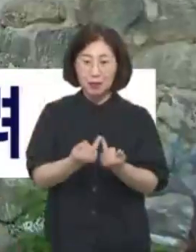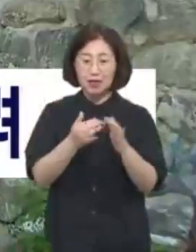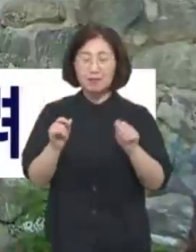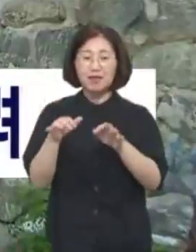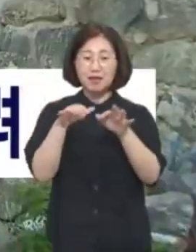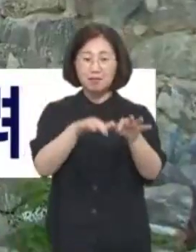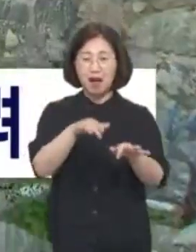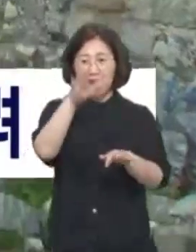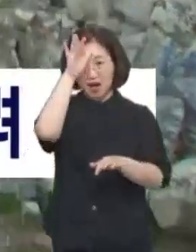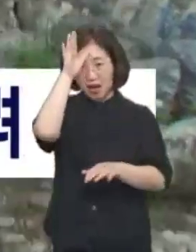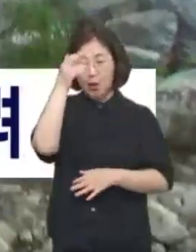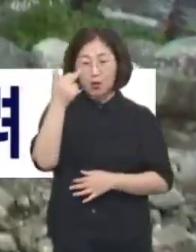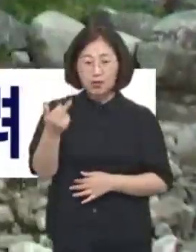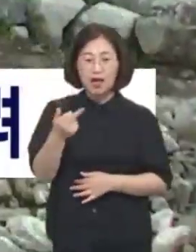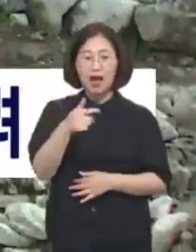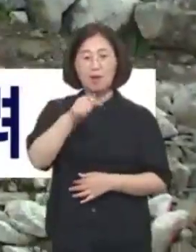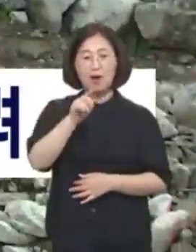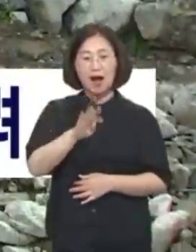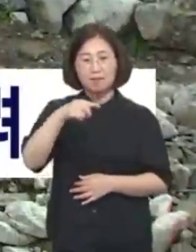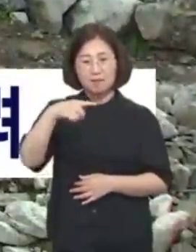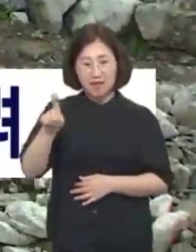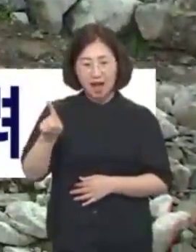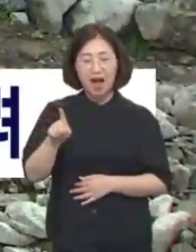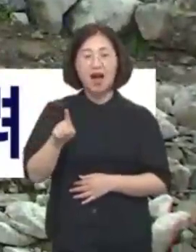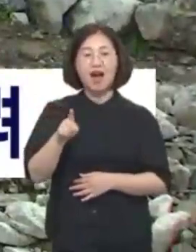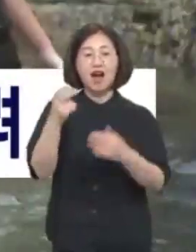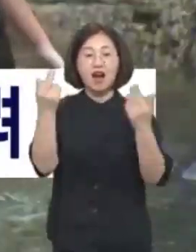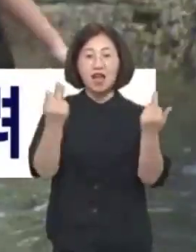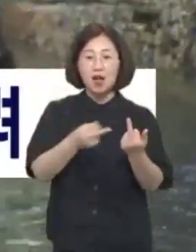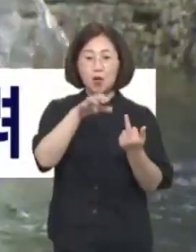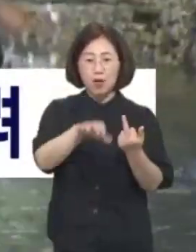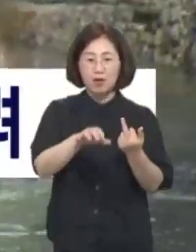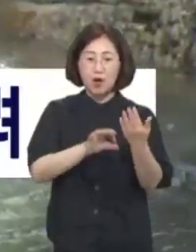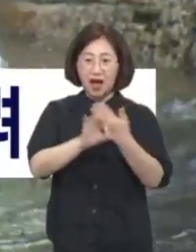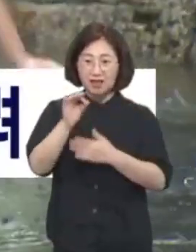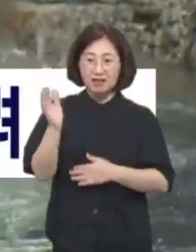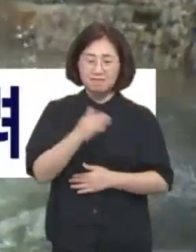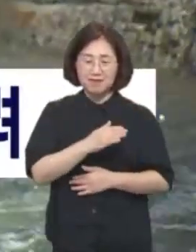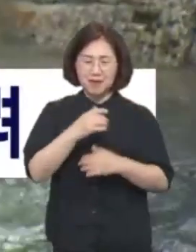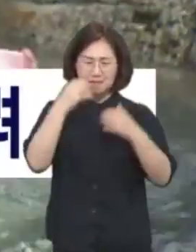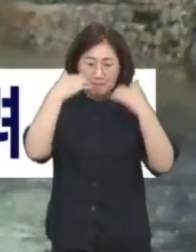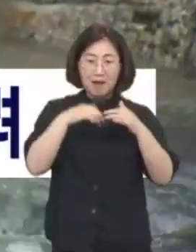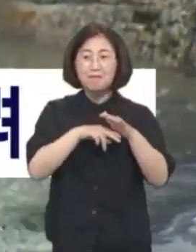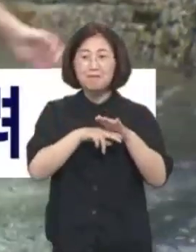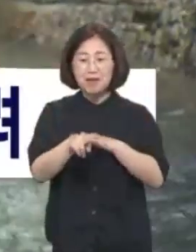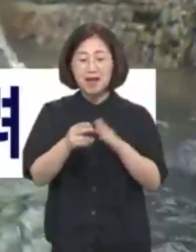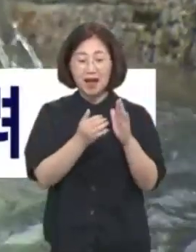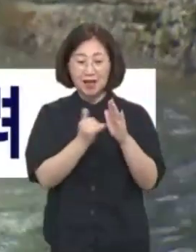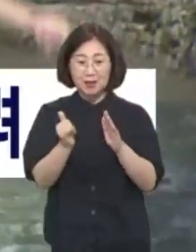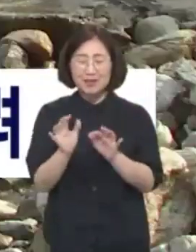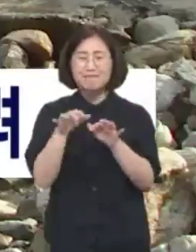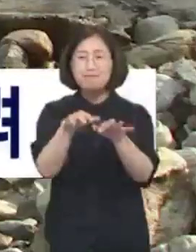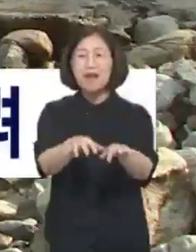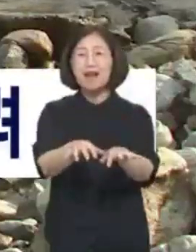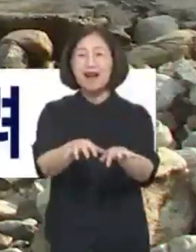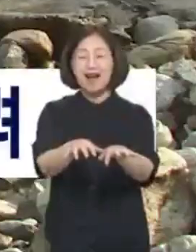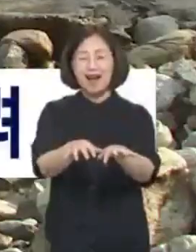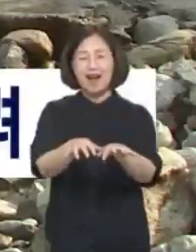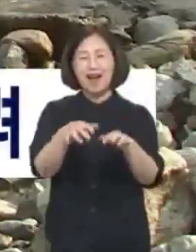국립공원 동학사와 갑사 계곡 등 주요 계곡에도 이른 아침부터 한낮 폭염을 피해 가족 단위 나들이객들이